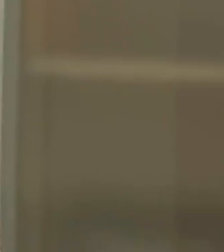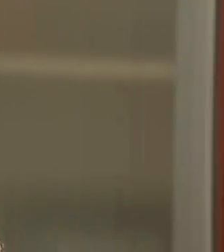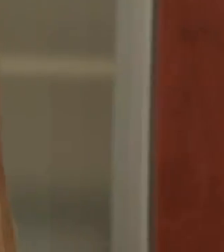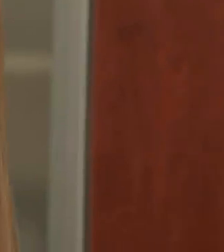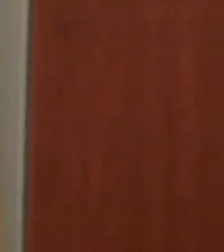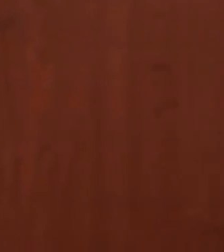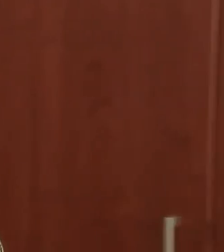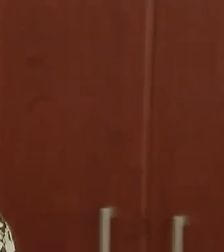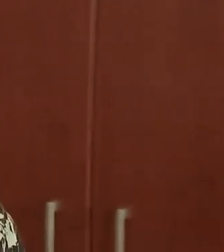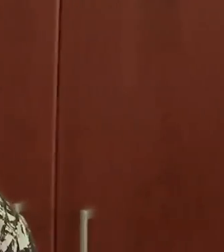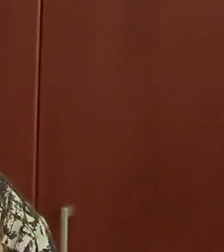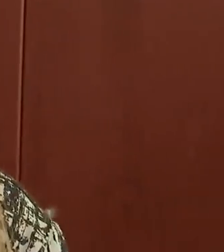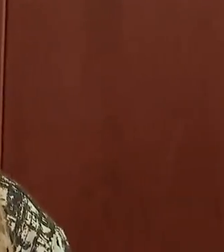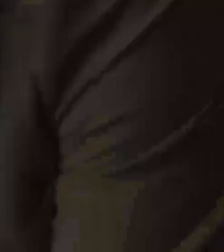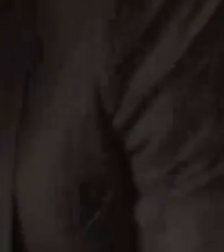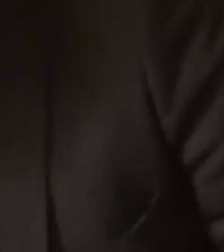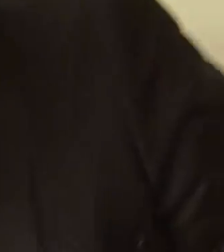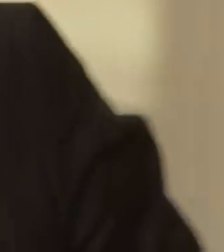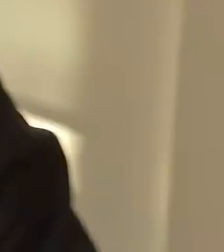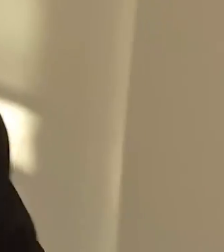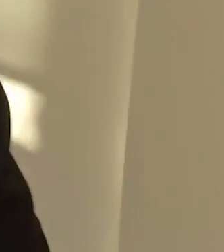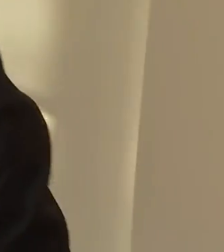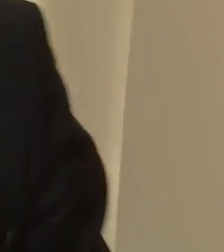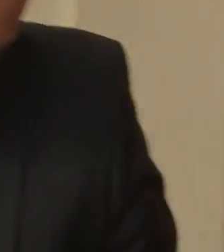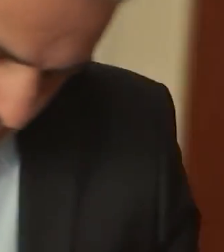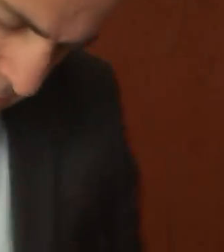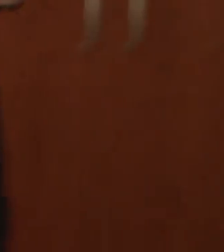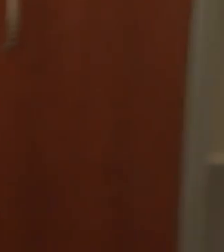Masasına gidip notluktaki kağıtlara eğildi.